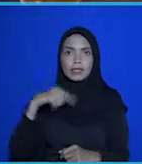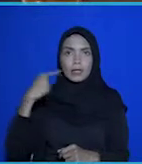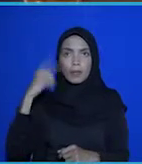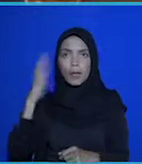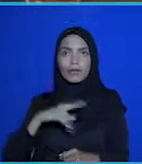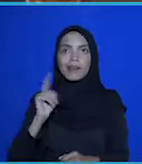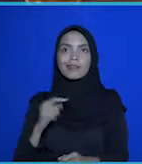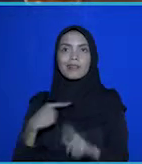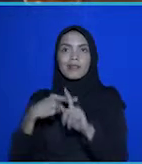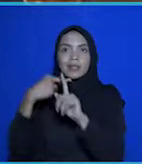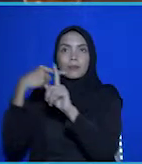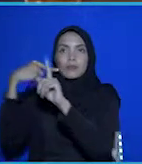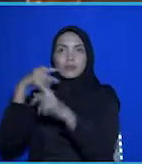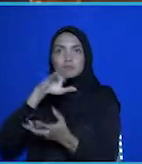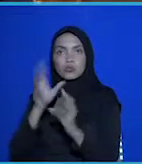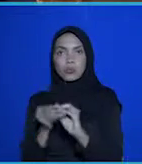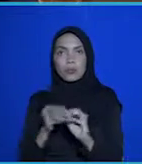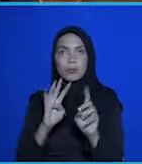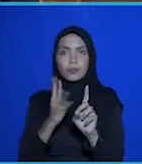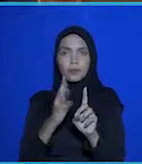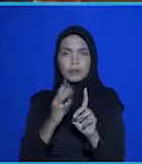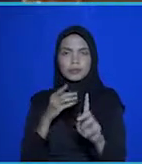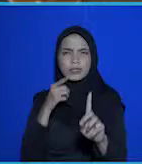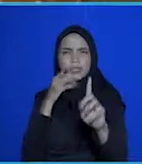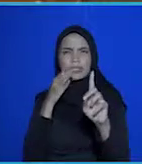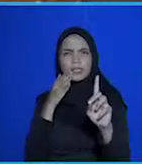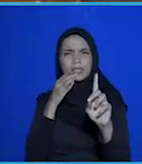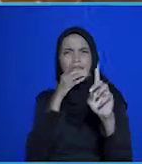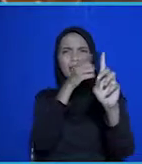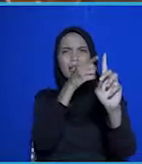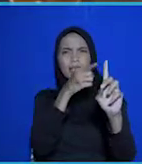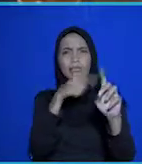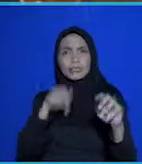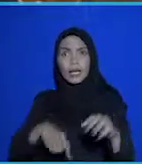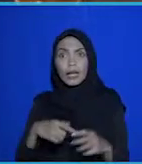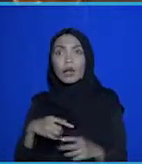hari selalu ada emas. Sekarang sudah 14 ya, jadi target